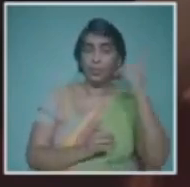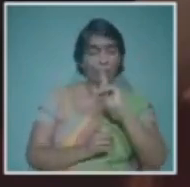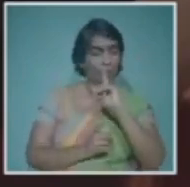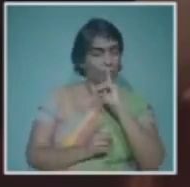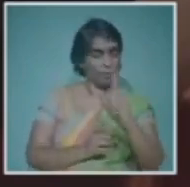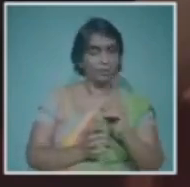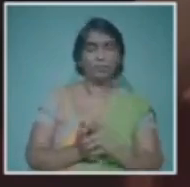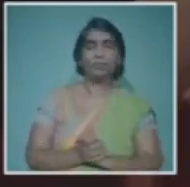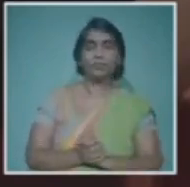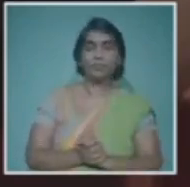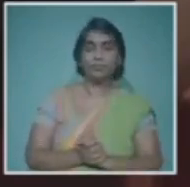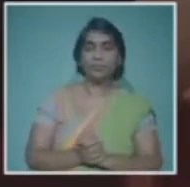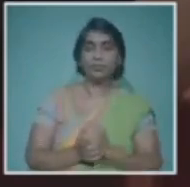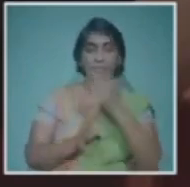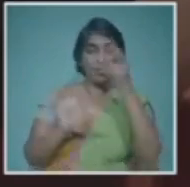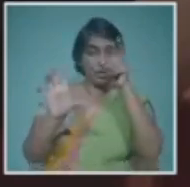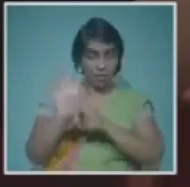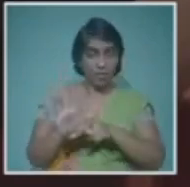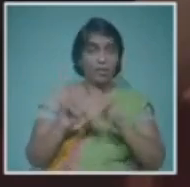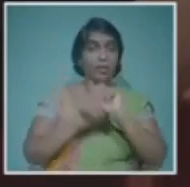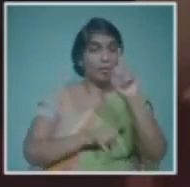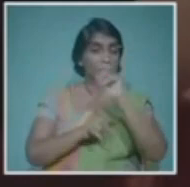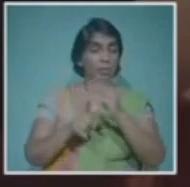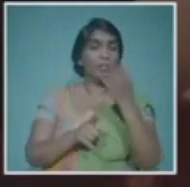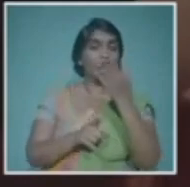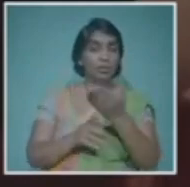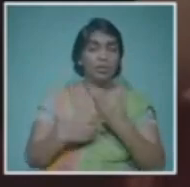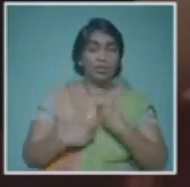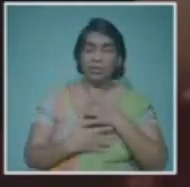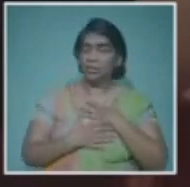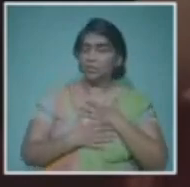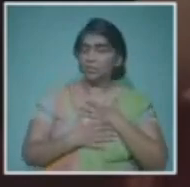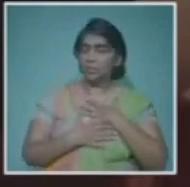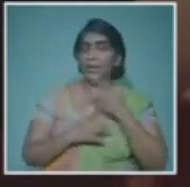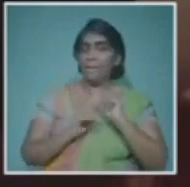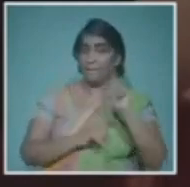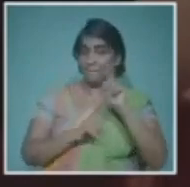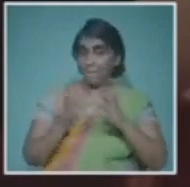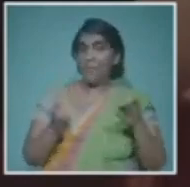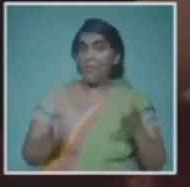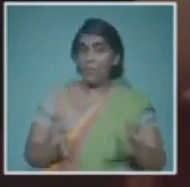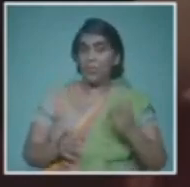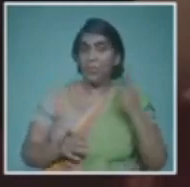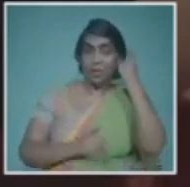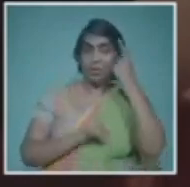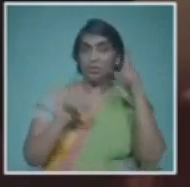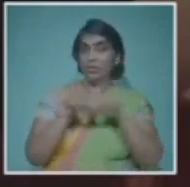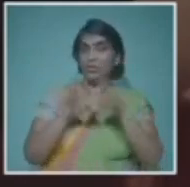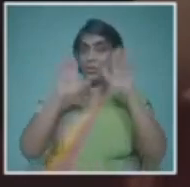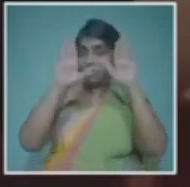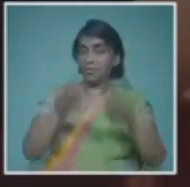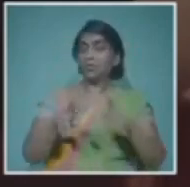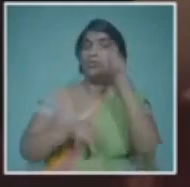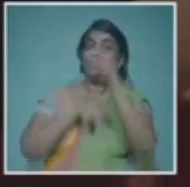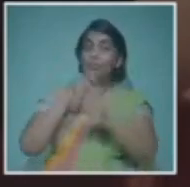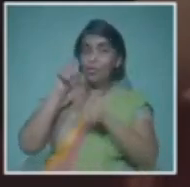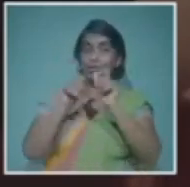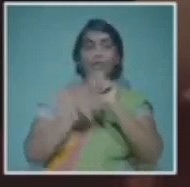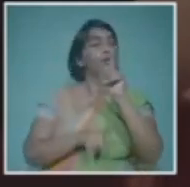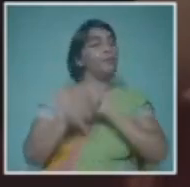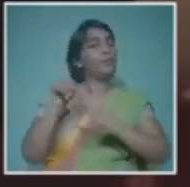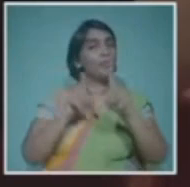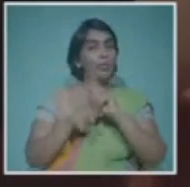ප්‍රසිද්ධියේ කියා සිටියා. ඔබ වාඩි වී ඉන්න මේ පාර්ලිමේන්තුව, අපි හුස්ම ගන්න මේ පාර්ලිමේන්තුව, විද්වතුන් හැටියට මේ වාඩි වෙලා ඉන්න කට්ටියගේ